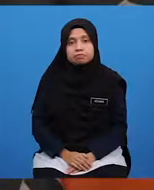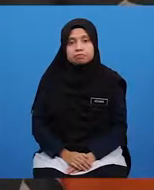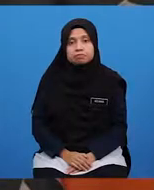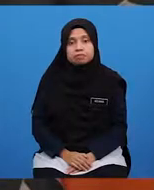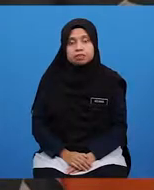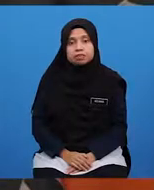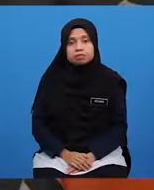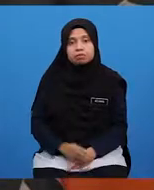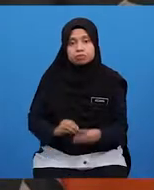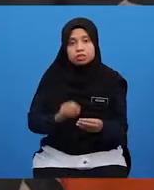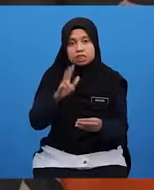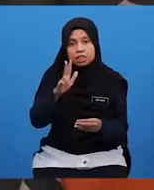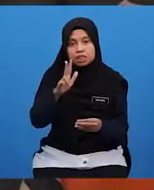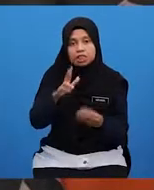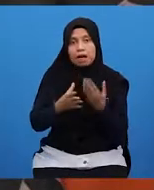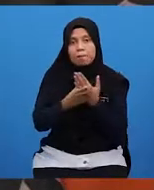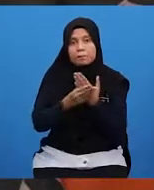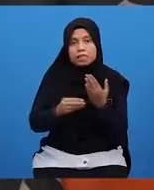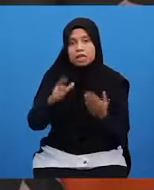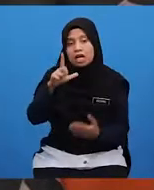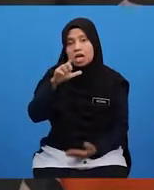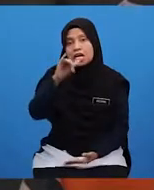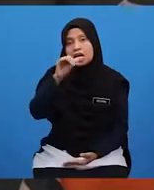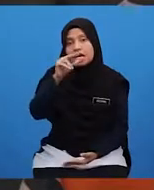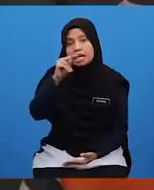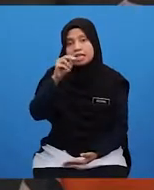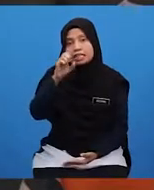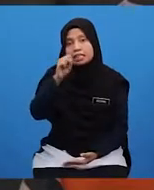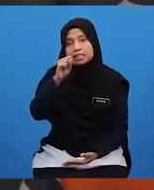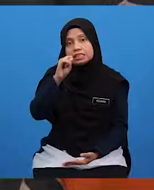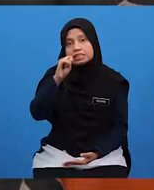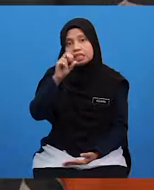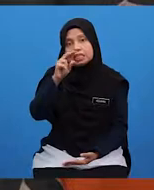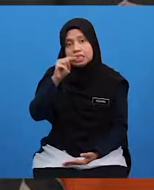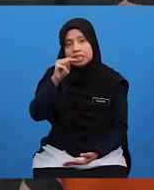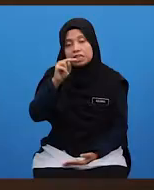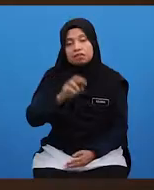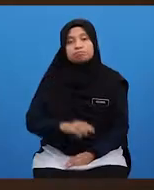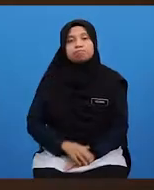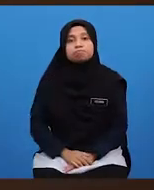Dan ini pula adalah minyak linseed atau kita panggil minyak biji rami.